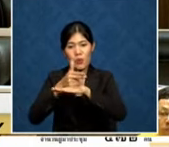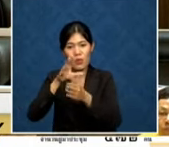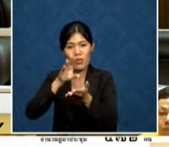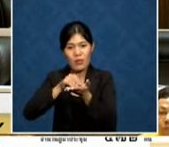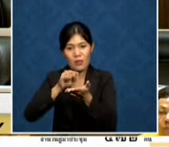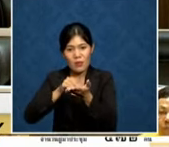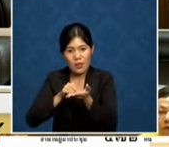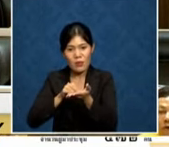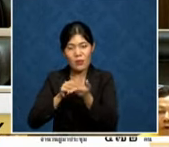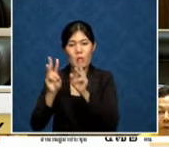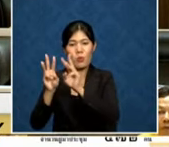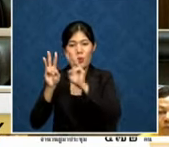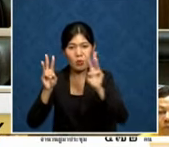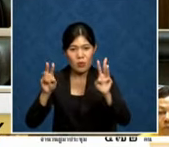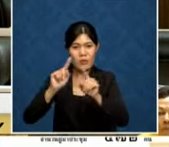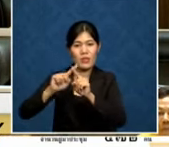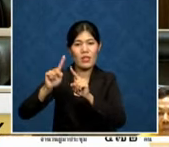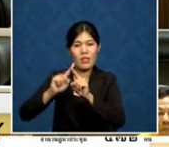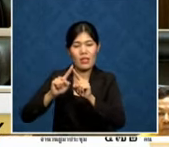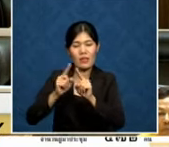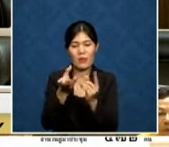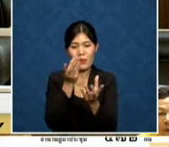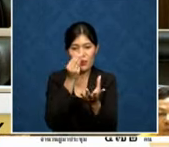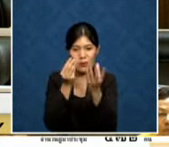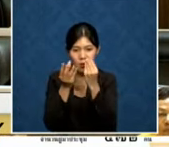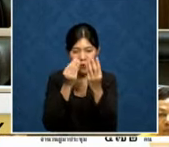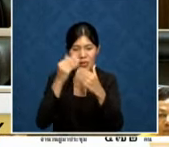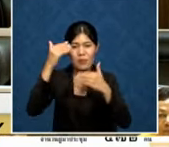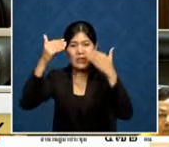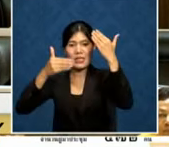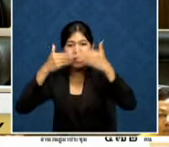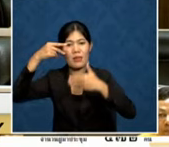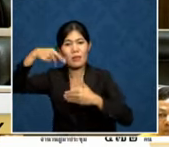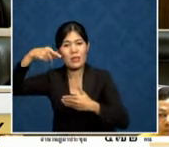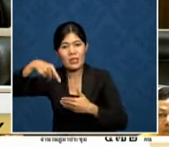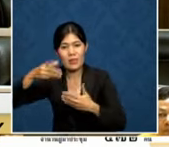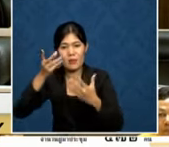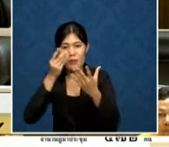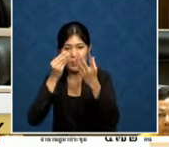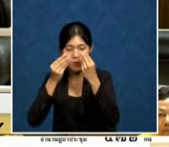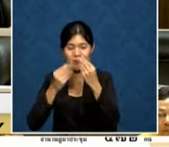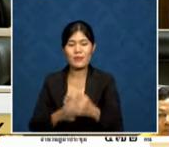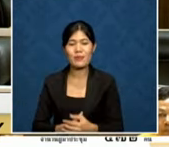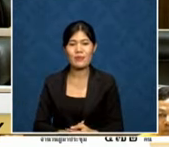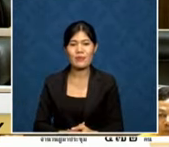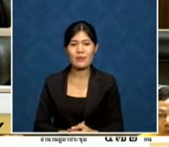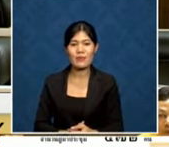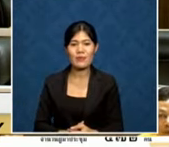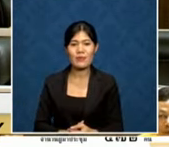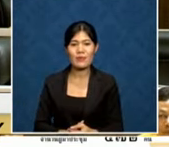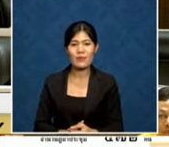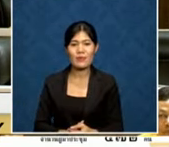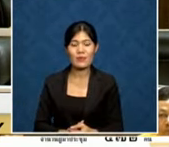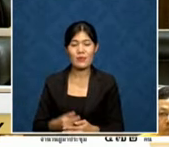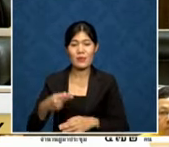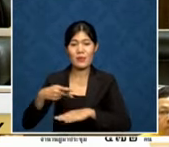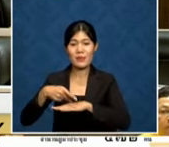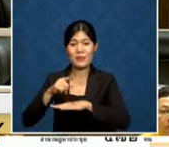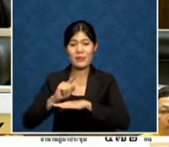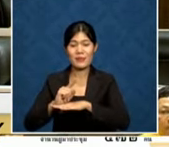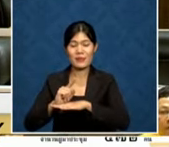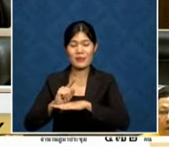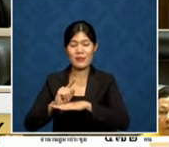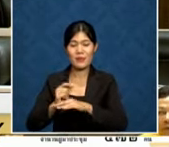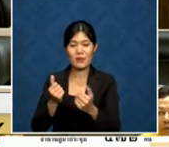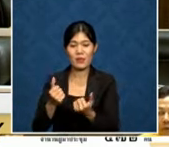ออนไลน์และกิจกรรมเสริมเพื่อส่งเสริมการเรียนรู้ตลอดชีวิตค่ะท่านประธานคะสำหรับงบประมาณปี